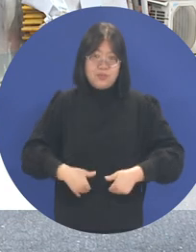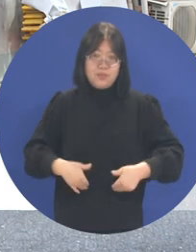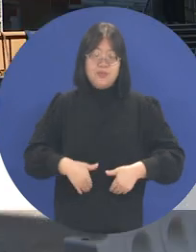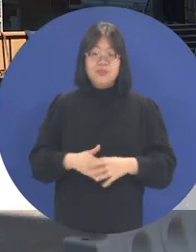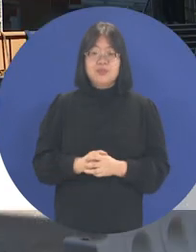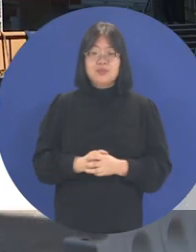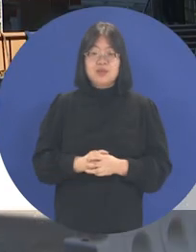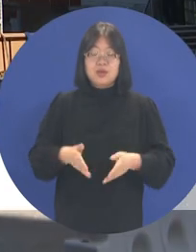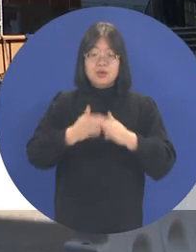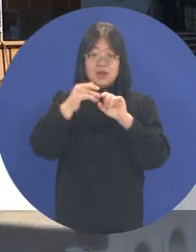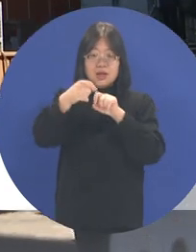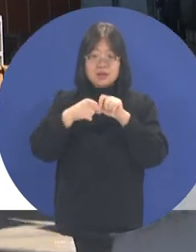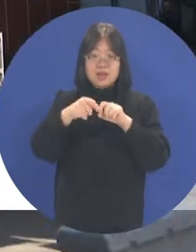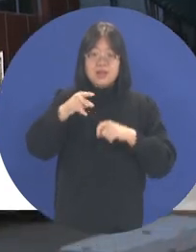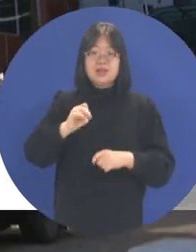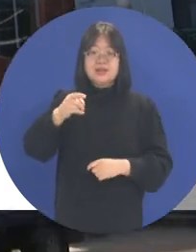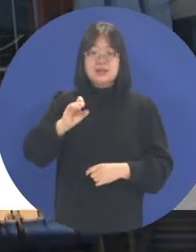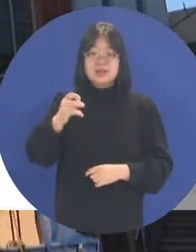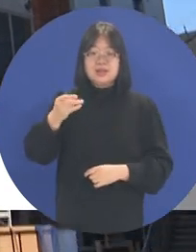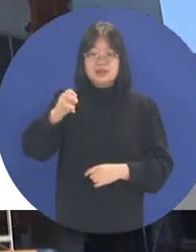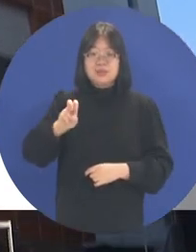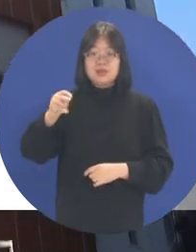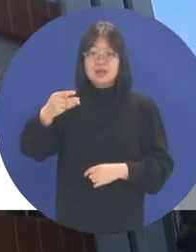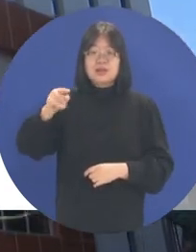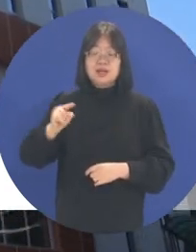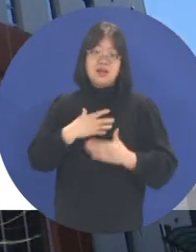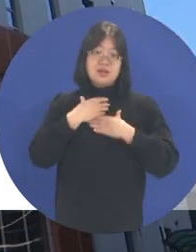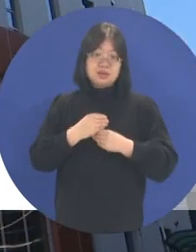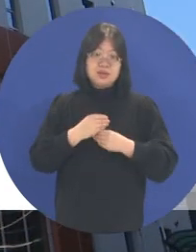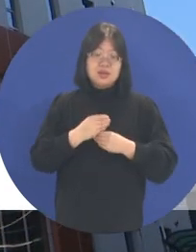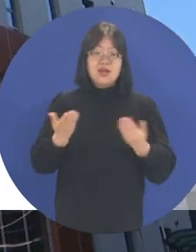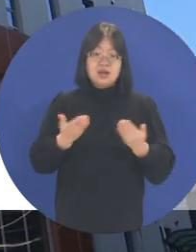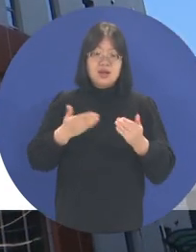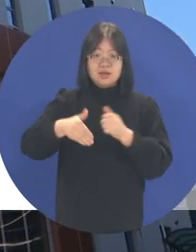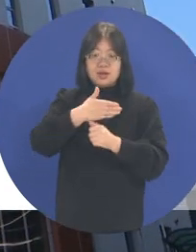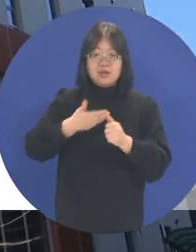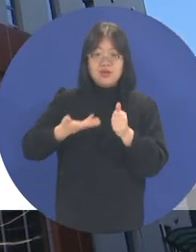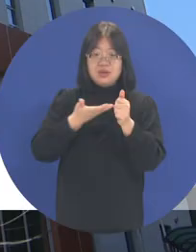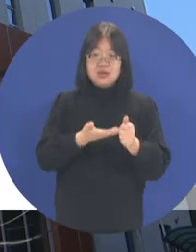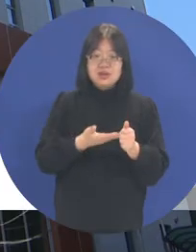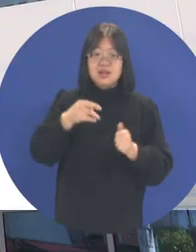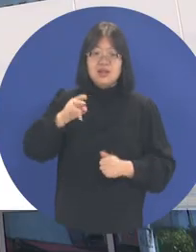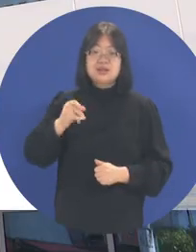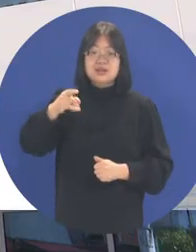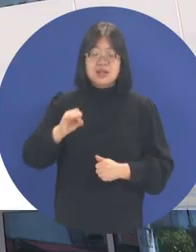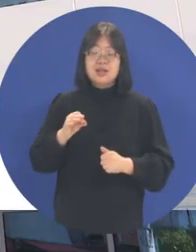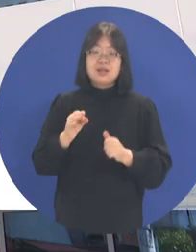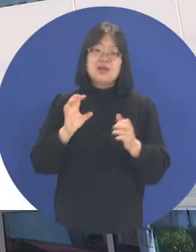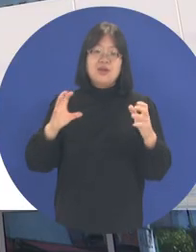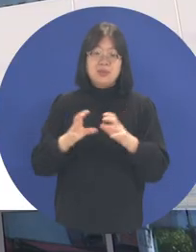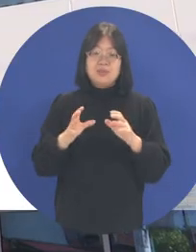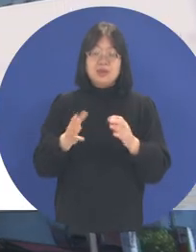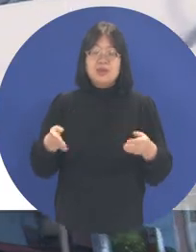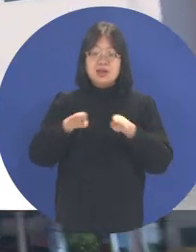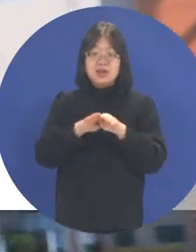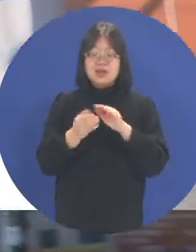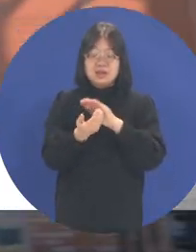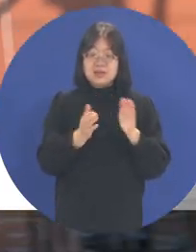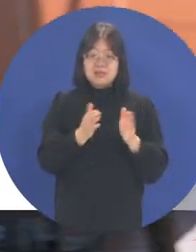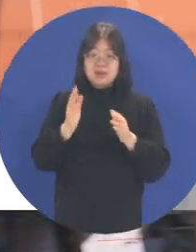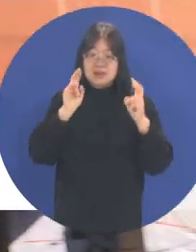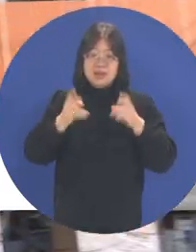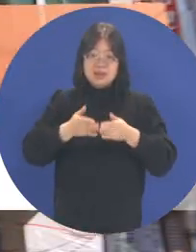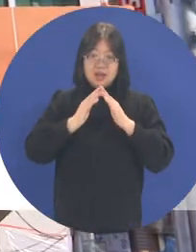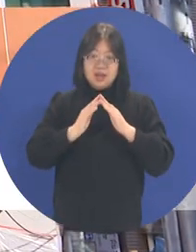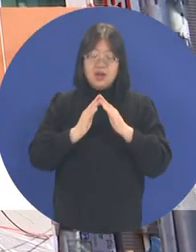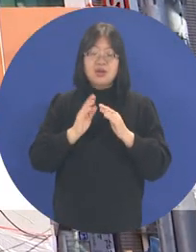곳이었습니다 준공을 앞둔 상생 드림 플라자에는 안정적 영업 환경을 제공하는 상생 협력 상가와 예비 창업자를 위한